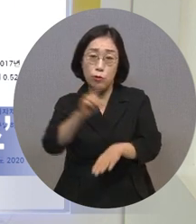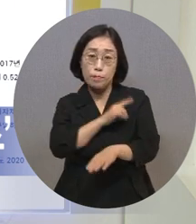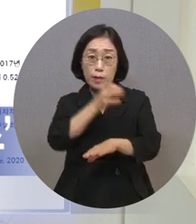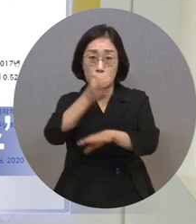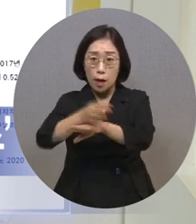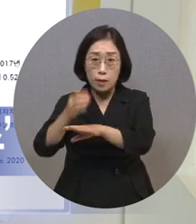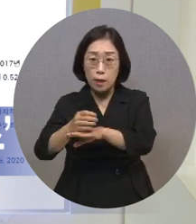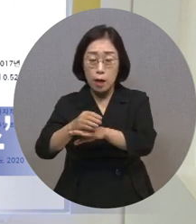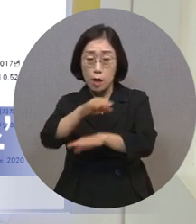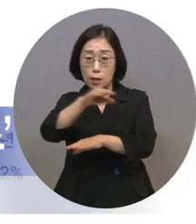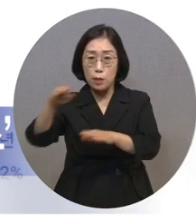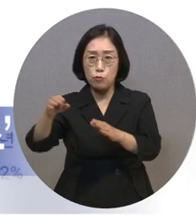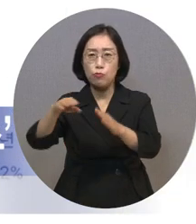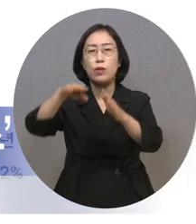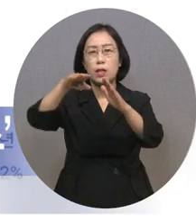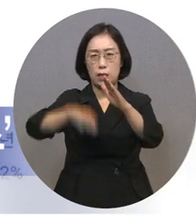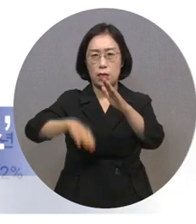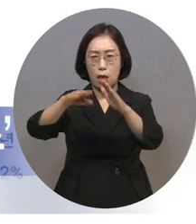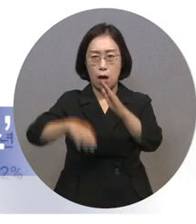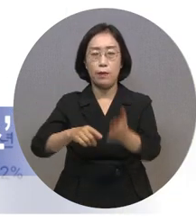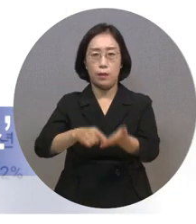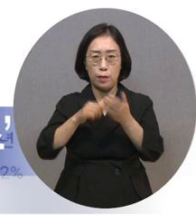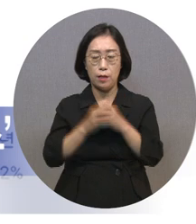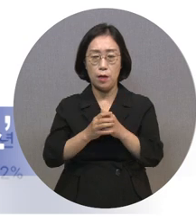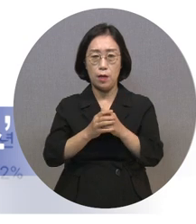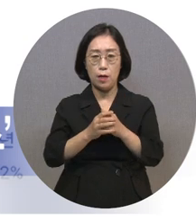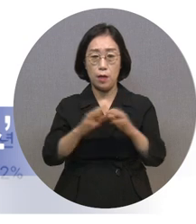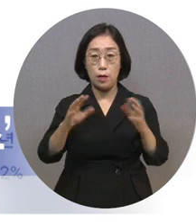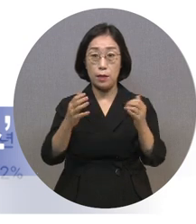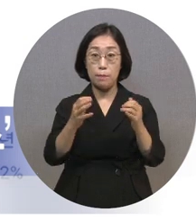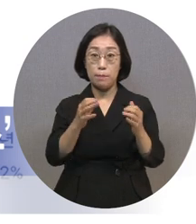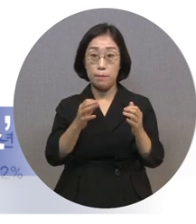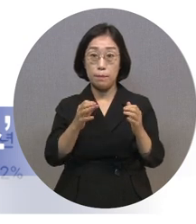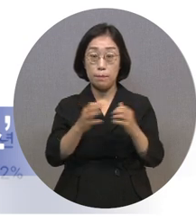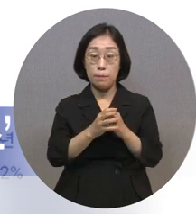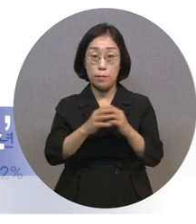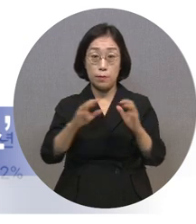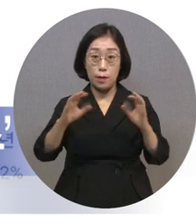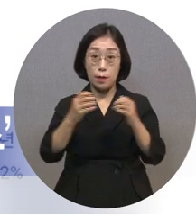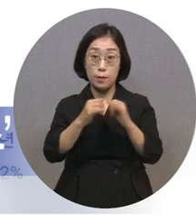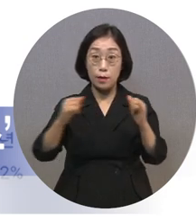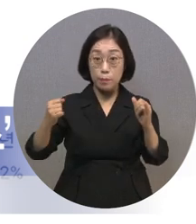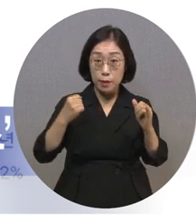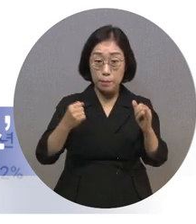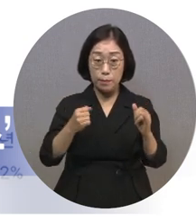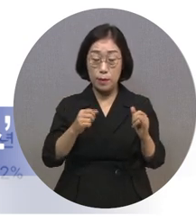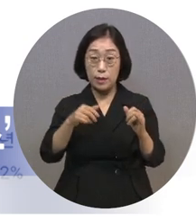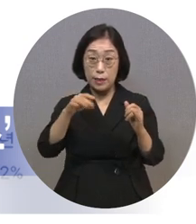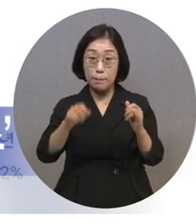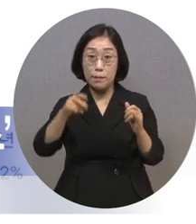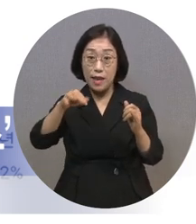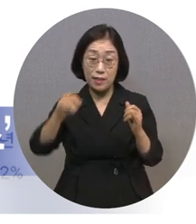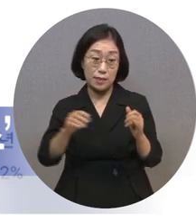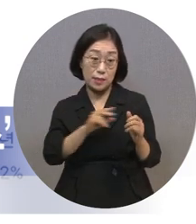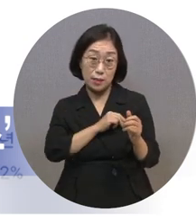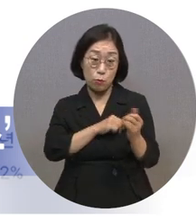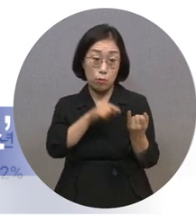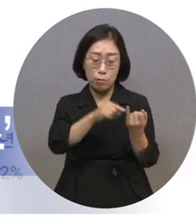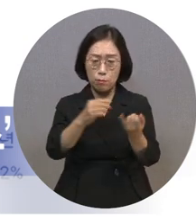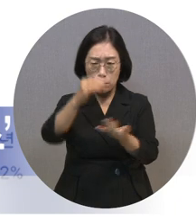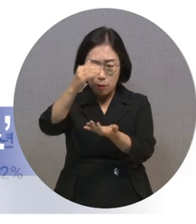것으로 나타났습니다 국민의인 김혜지 의원이 복지부 받은 자료에 따르면 기재부는 지난